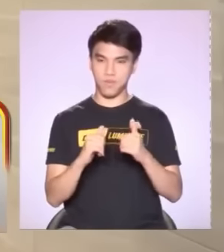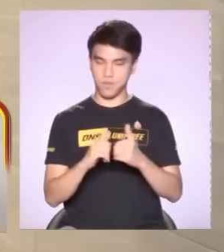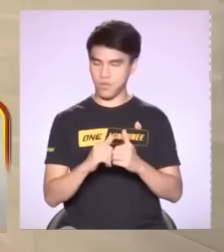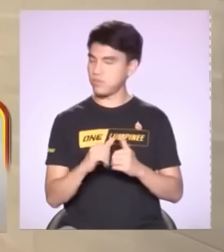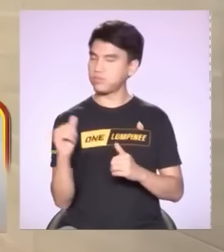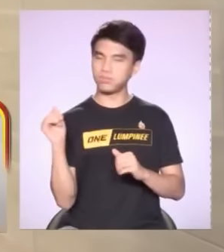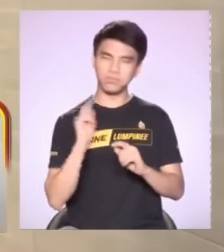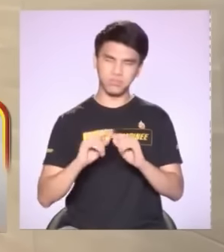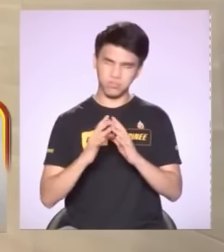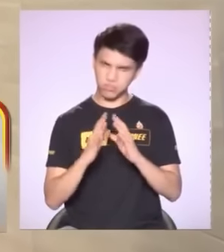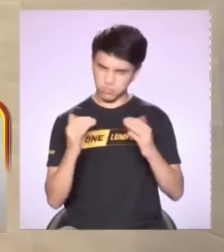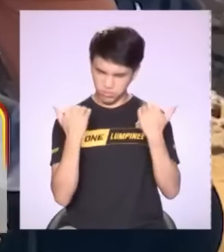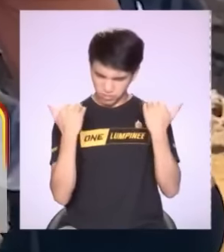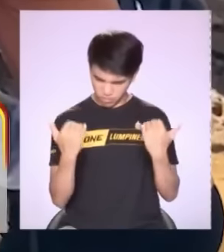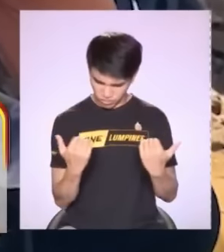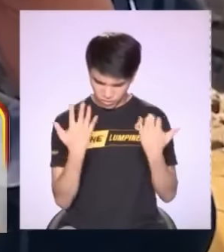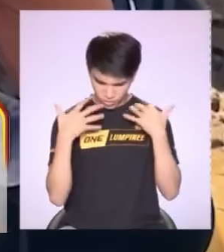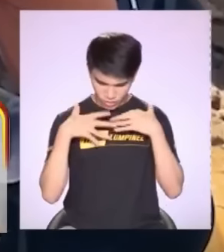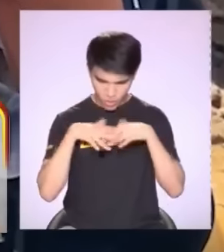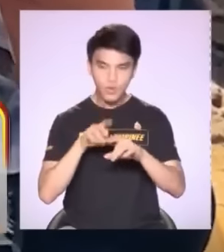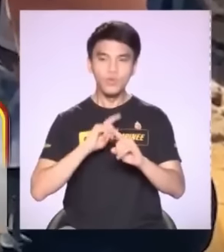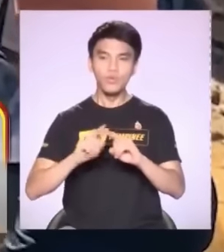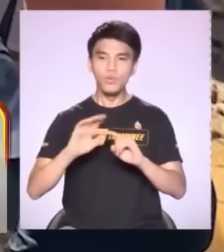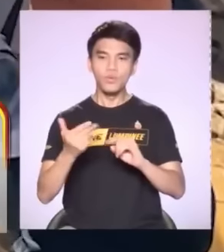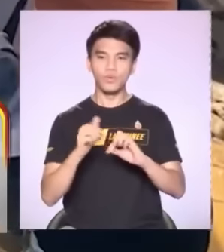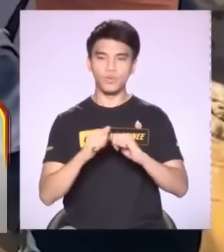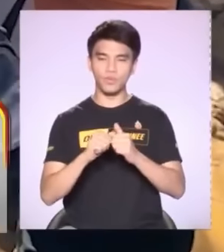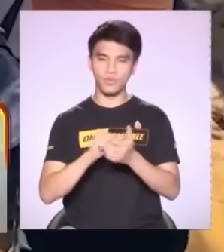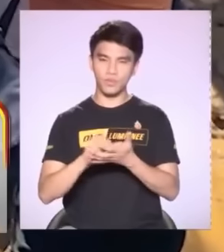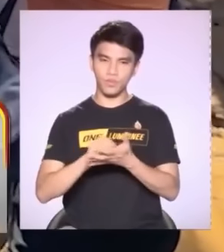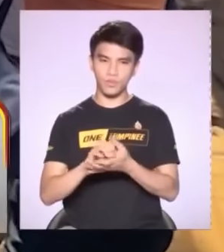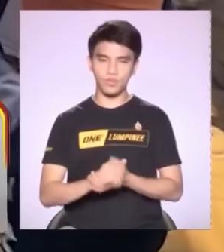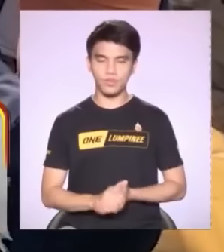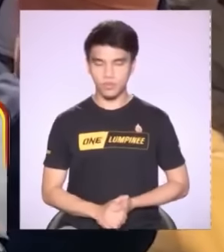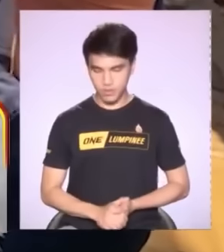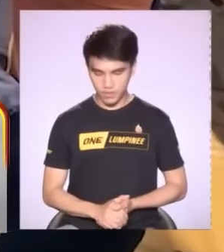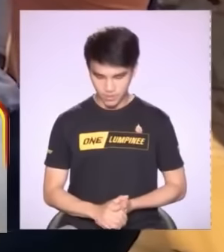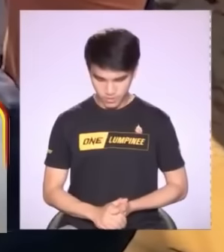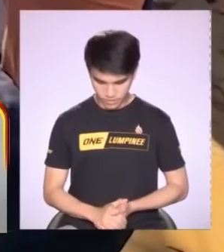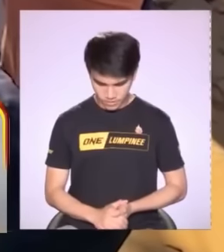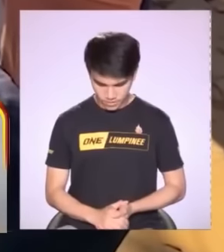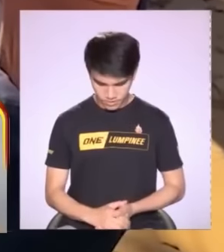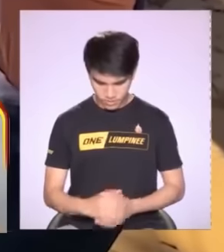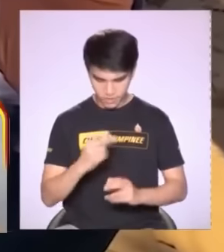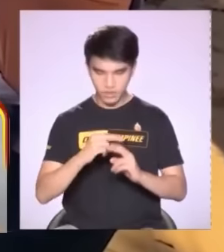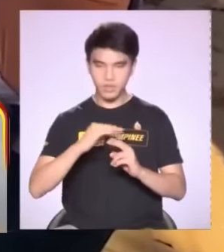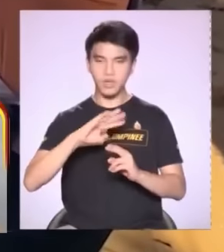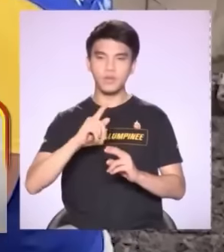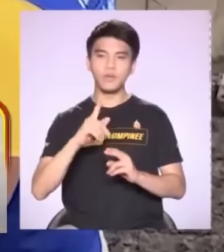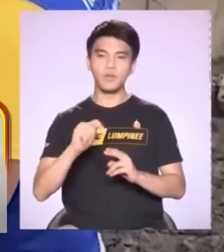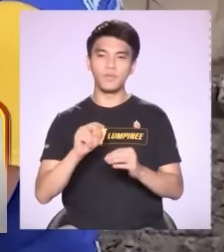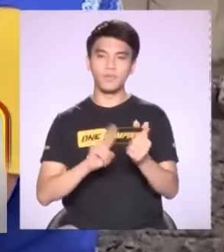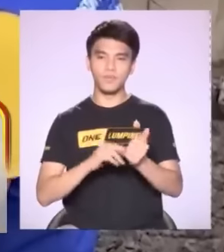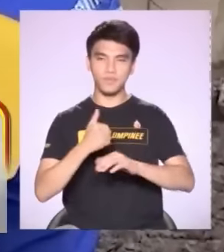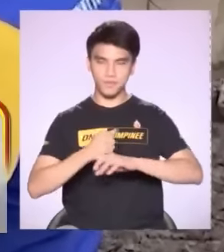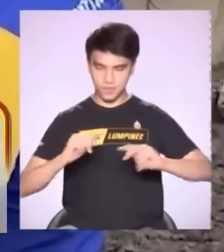ประสบเหตุมันเยอะต้องใช้ความร่วมมือต่างๆในการแก้ปัญหาฉะนั้นจะส่งทางด้านคุณโชตนรินทรเกิดสม